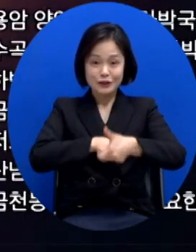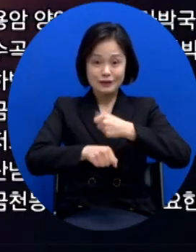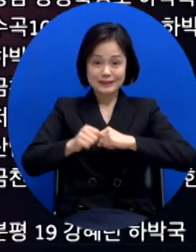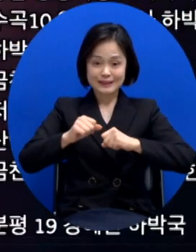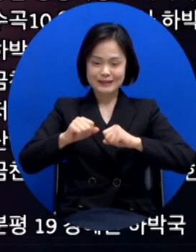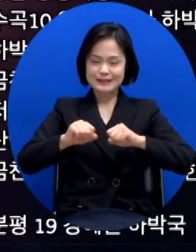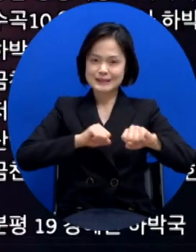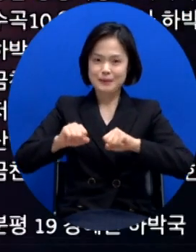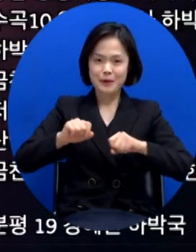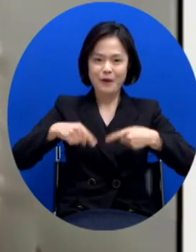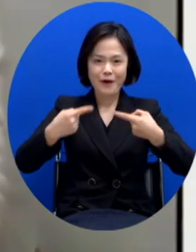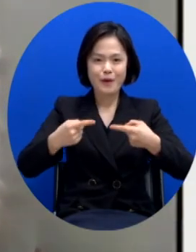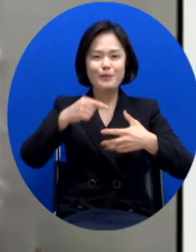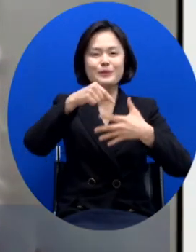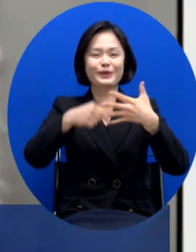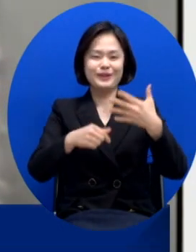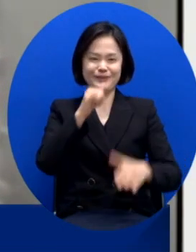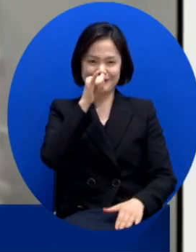진행됐습니다